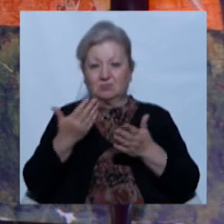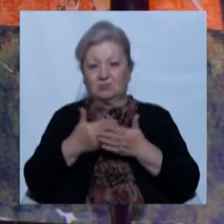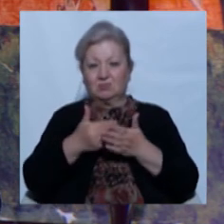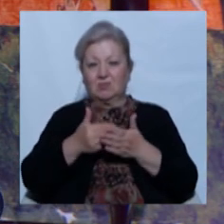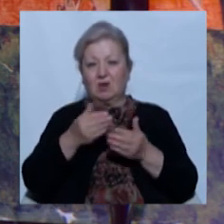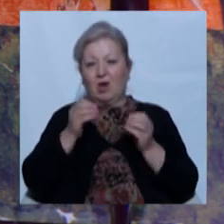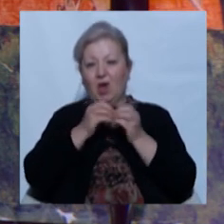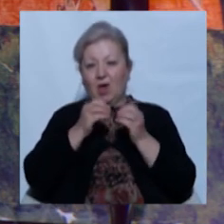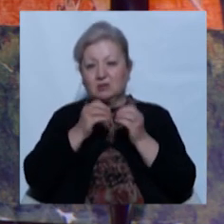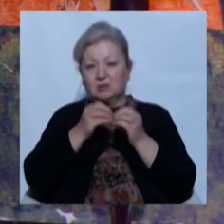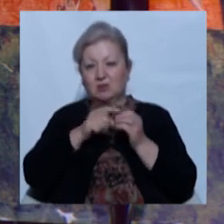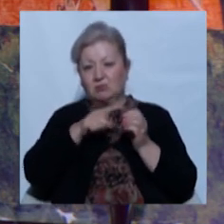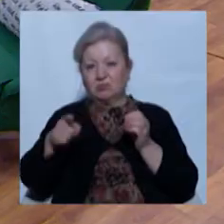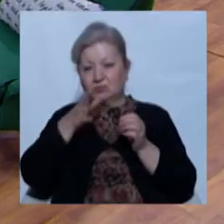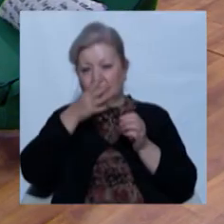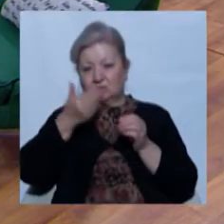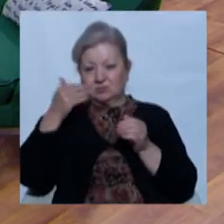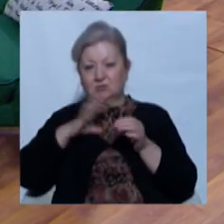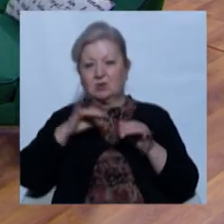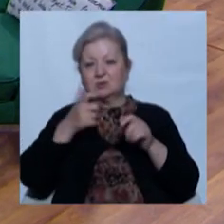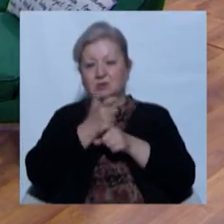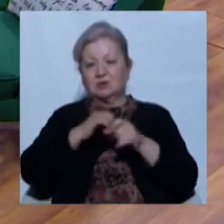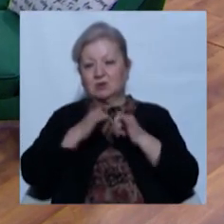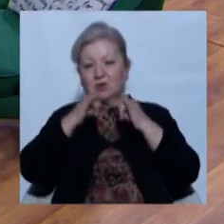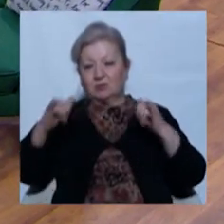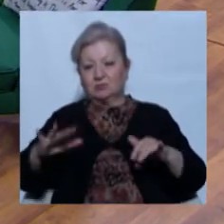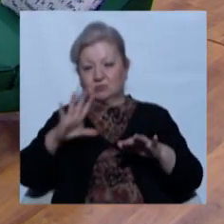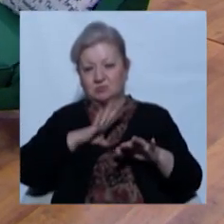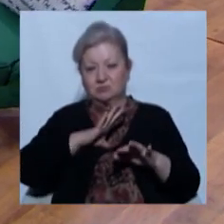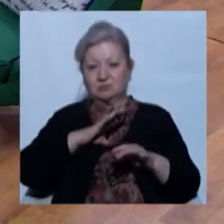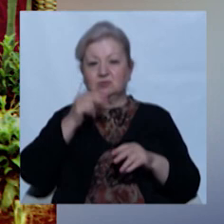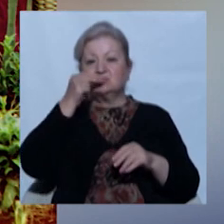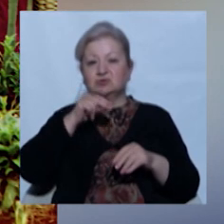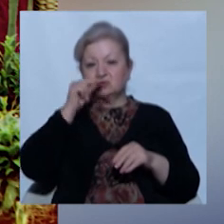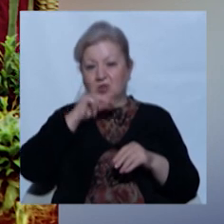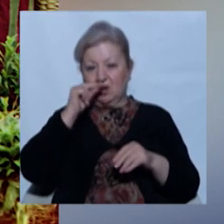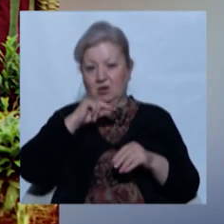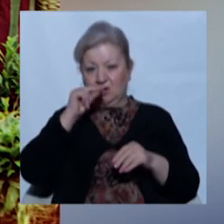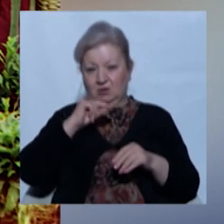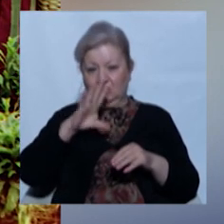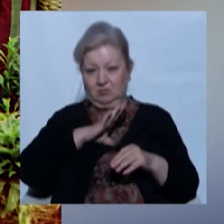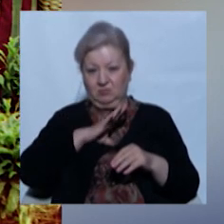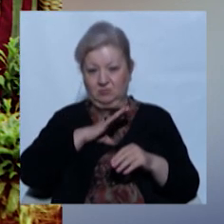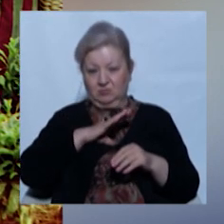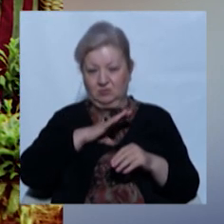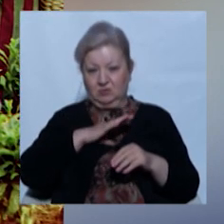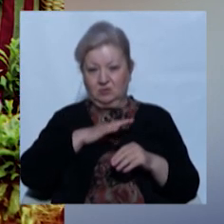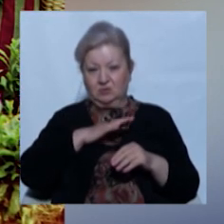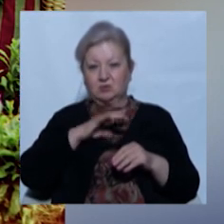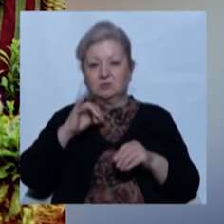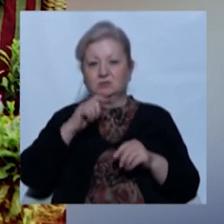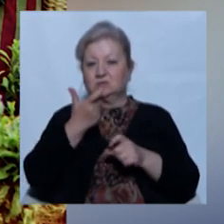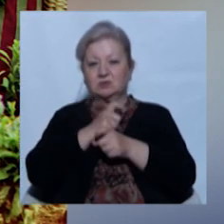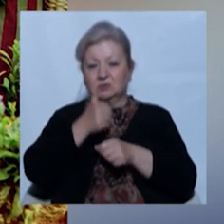წინ, ძალიან გავრცელებული იყო და პოპულარული მეჩაიეობა, და საკმაოდ